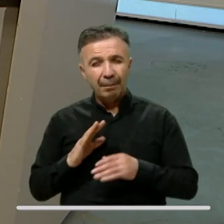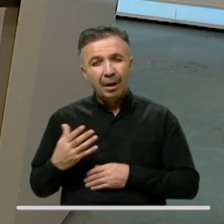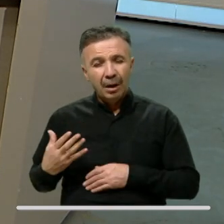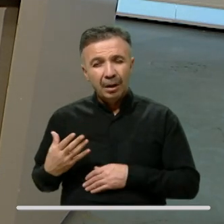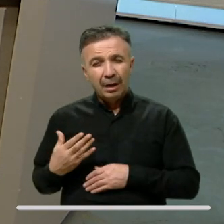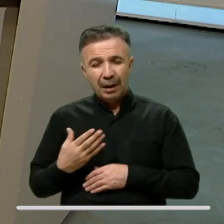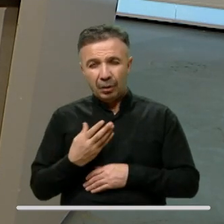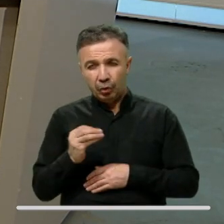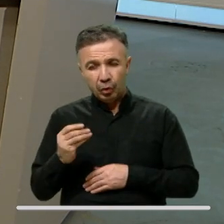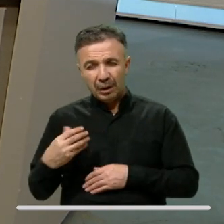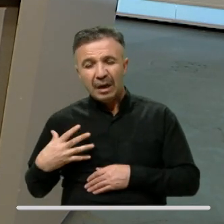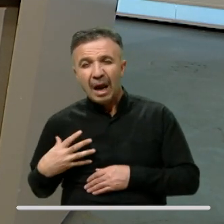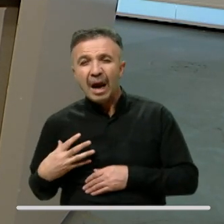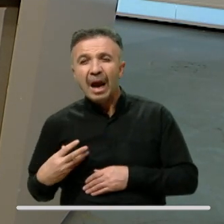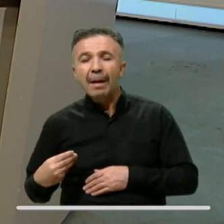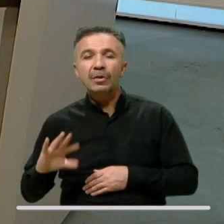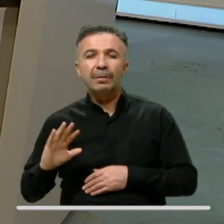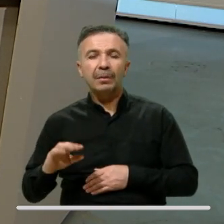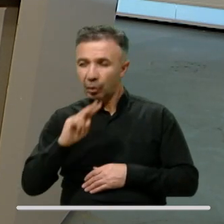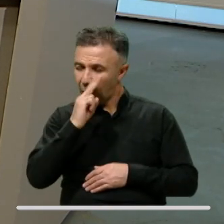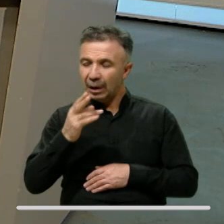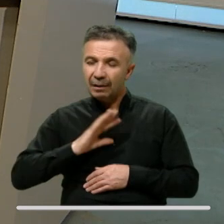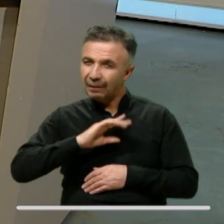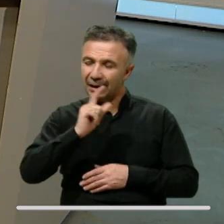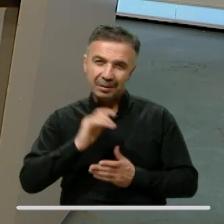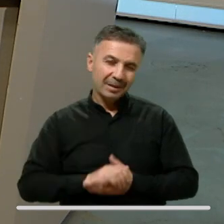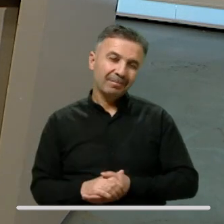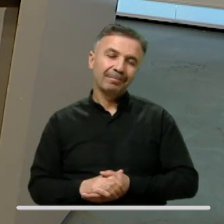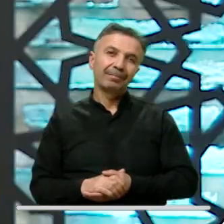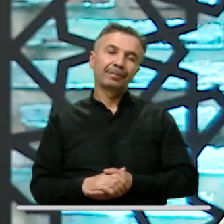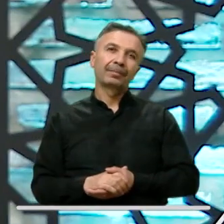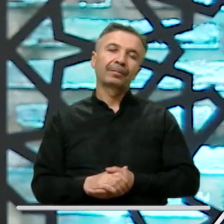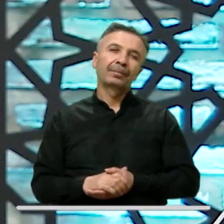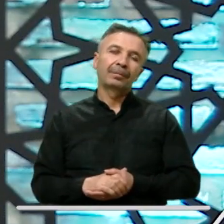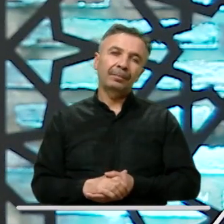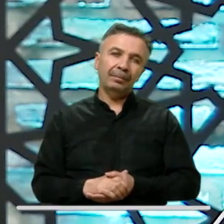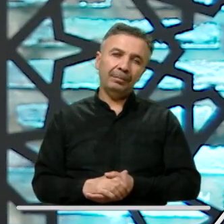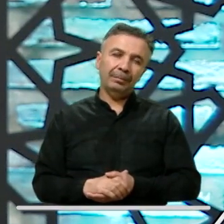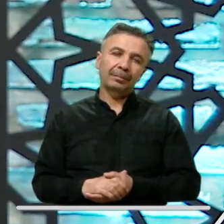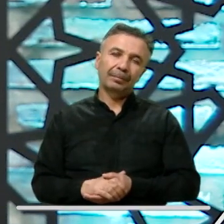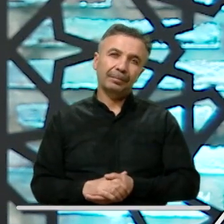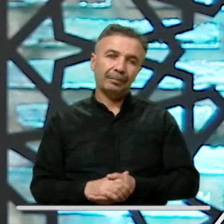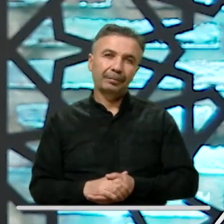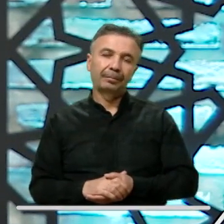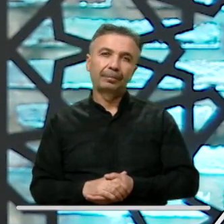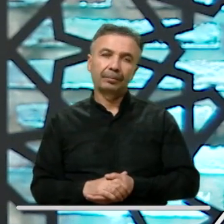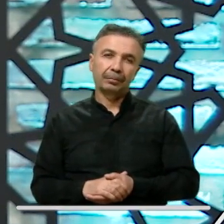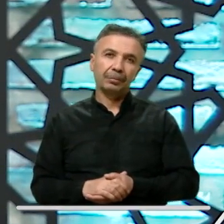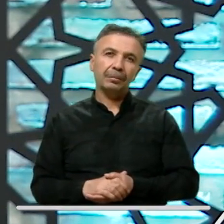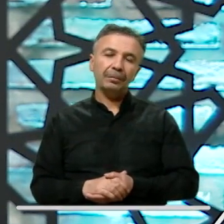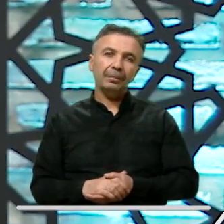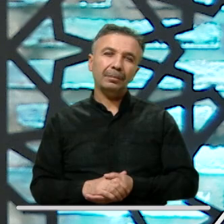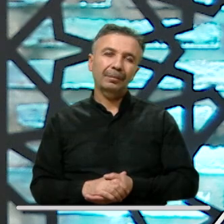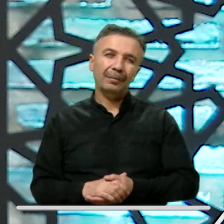Bunun vebali var mıdır? Peki efendim, soralım. Ümit ederim kaybettiğiniz yavrunuzla